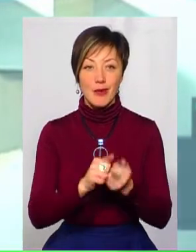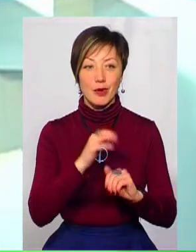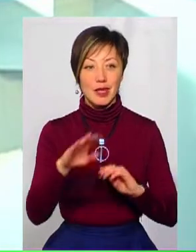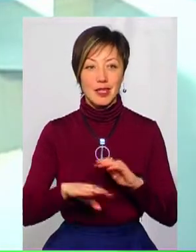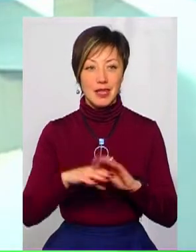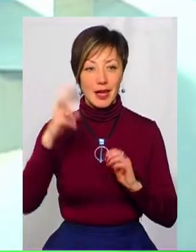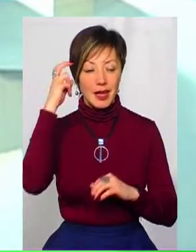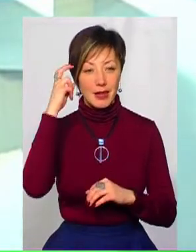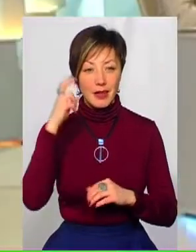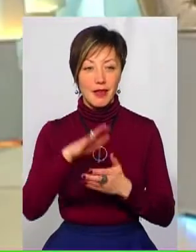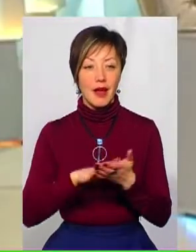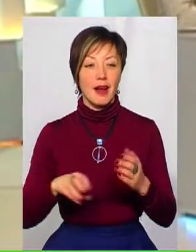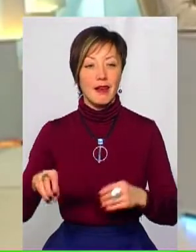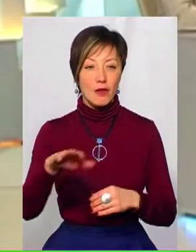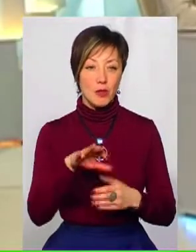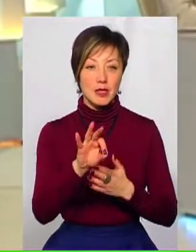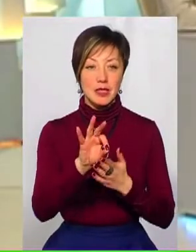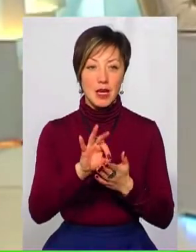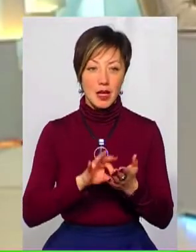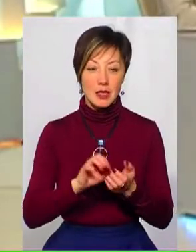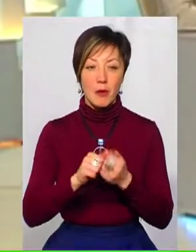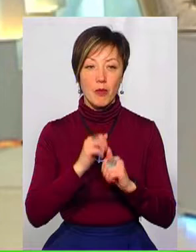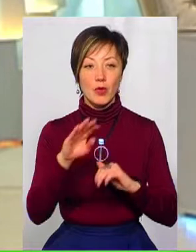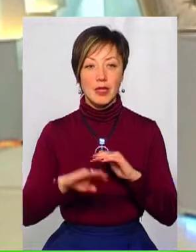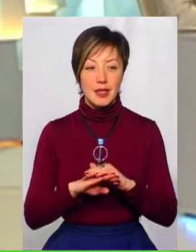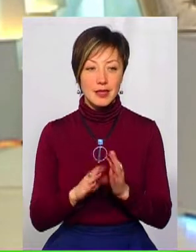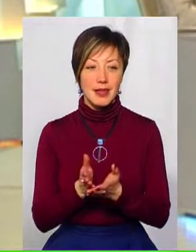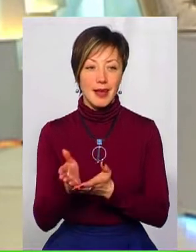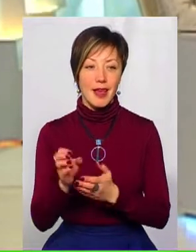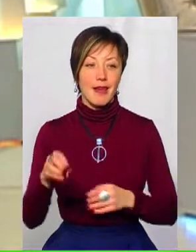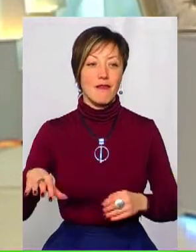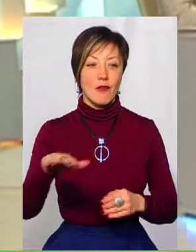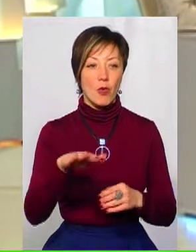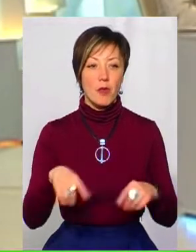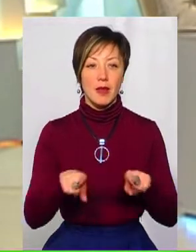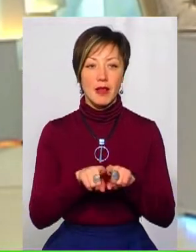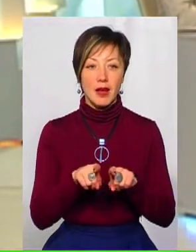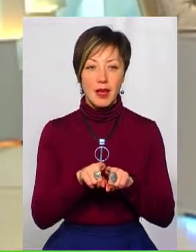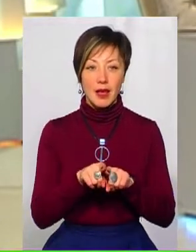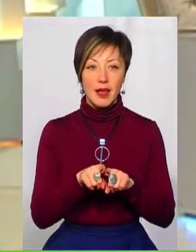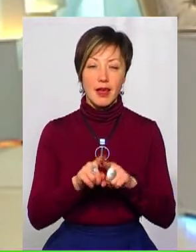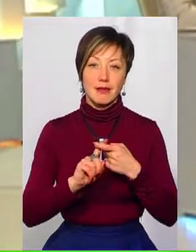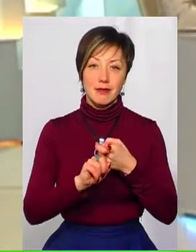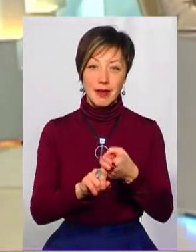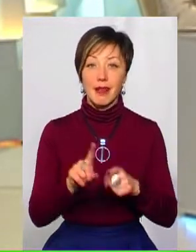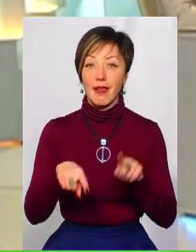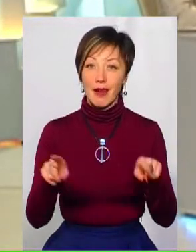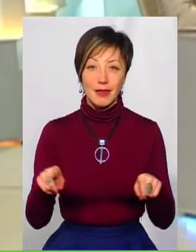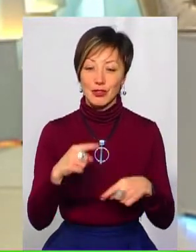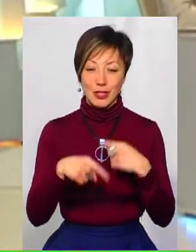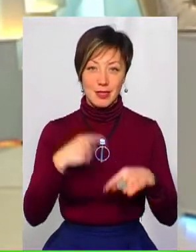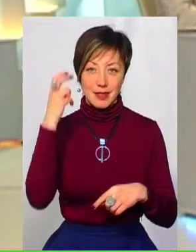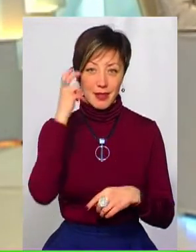Кам'янець-Подільський, Київ, а далі Європа, вони відразу пішли Кам'янець-Подільський, Європа. Тобто це такий потяг сполученням, який інколи може не йти через